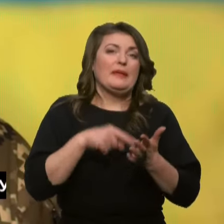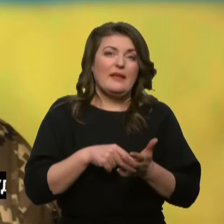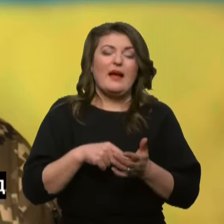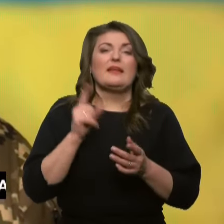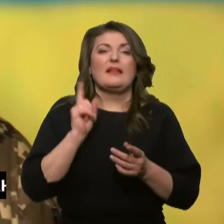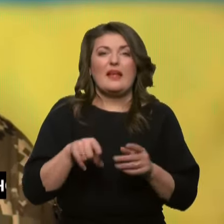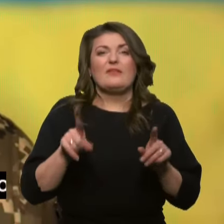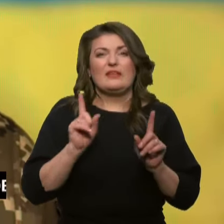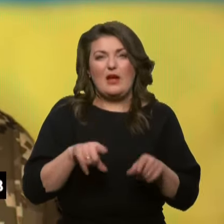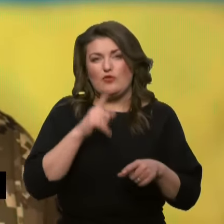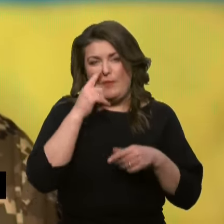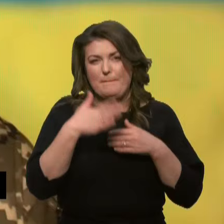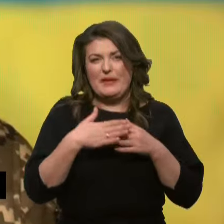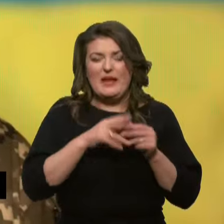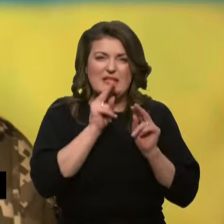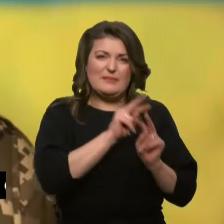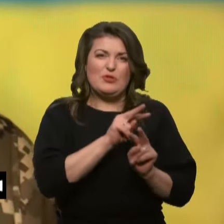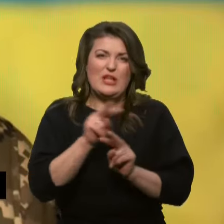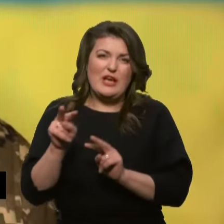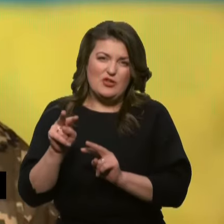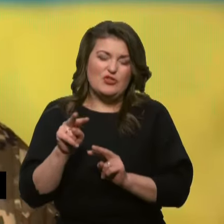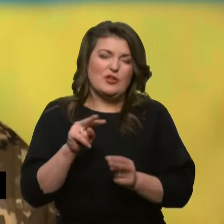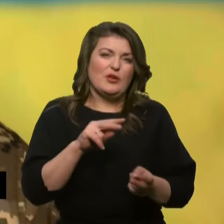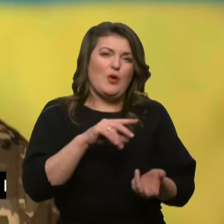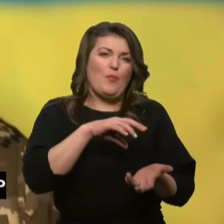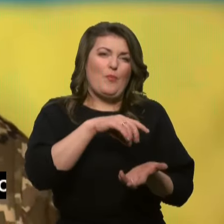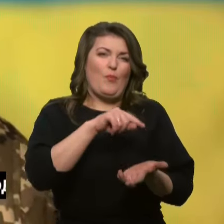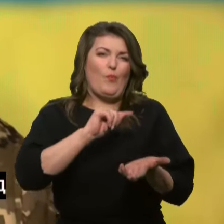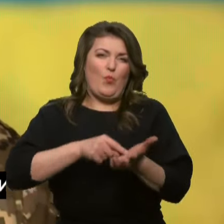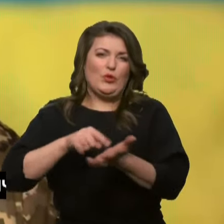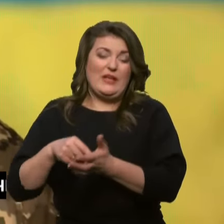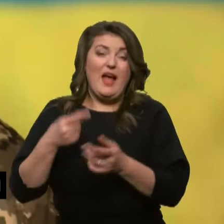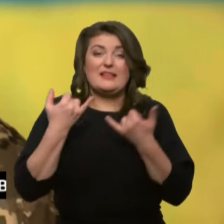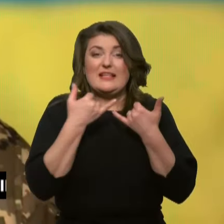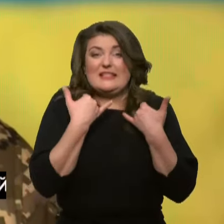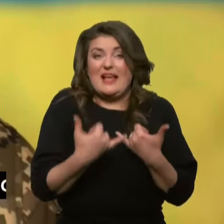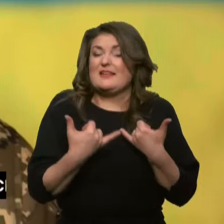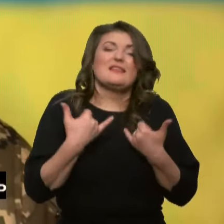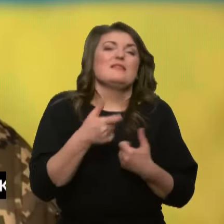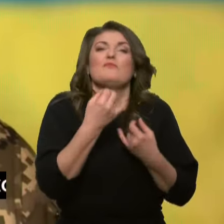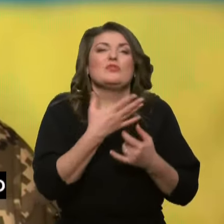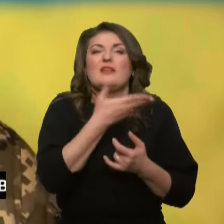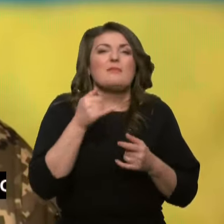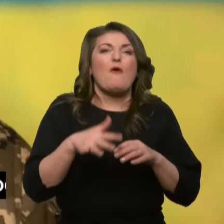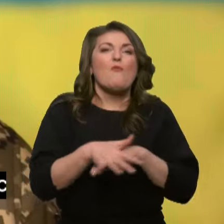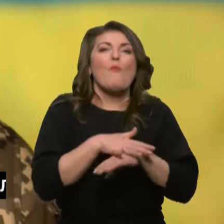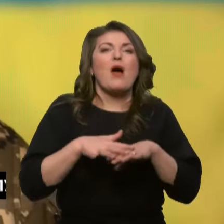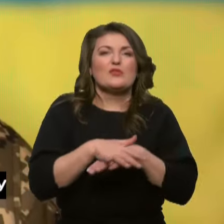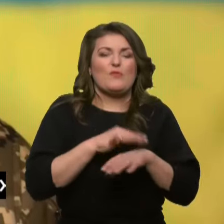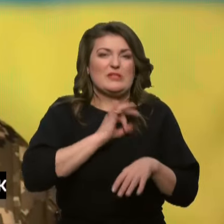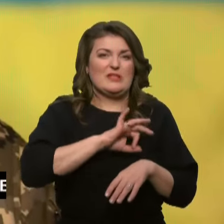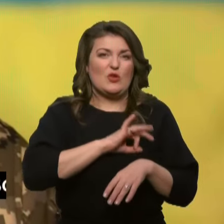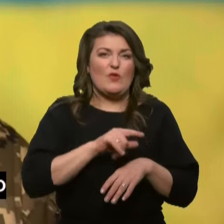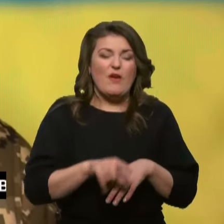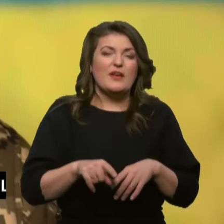навіть також біля, скажімо, спостережних пунктів, але зараз на даному етапі просто їх немає в масовому застосуванні,